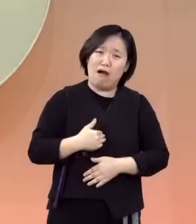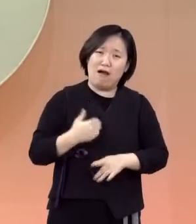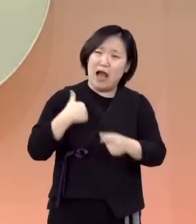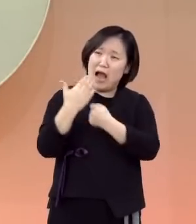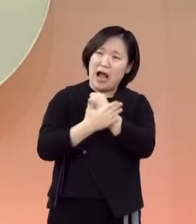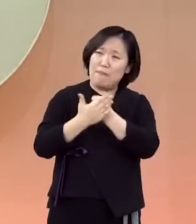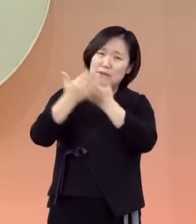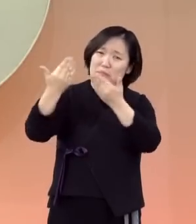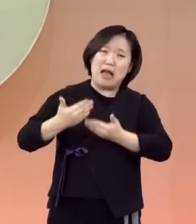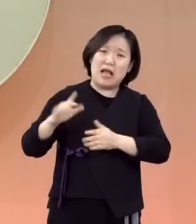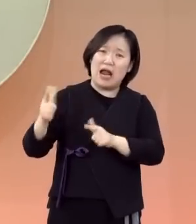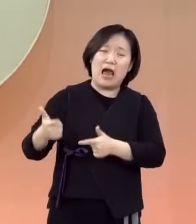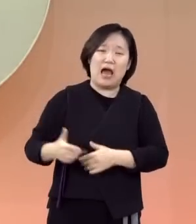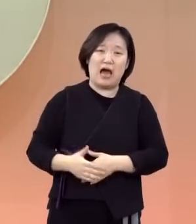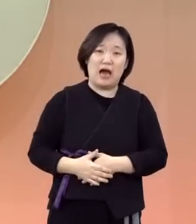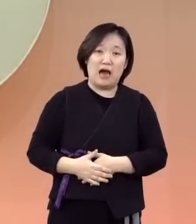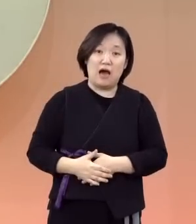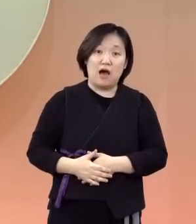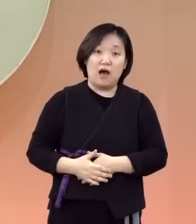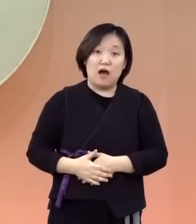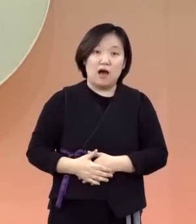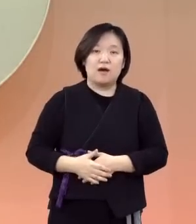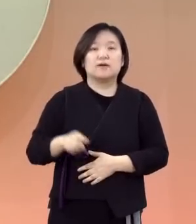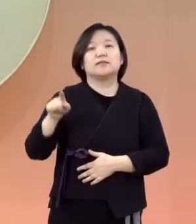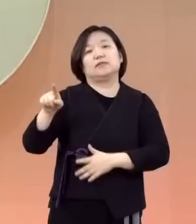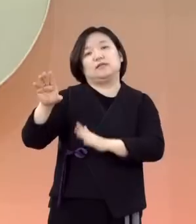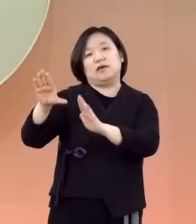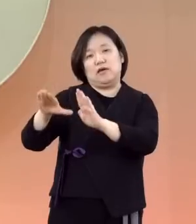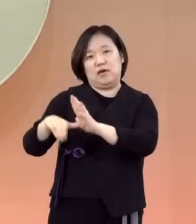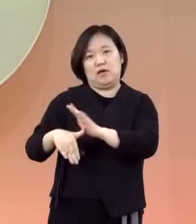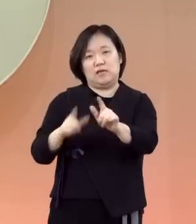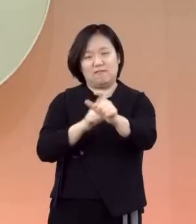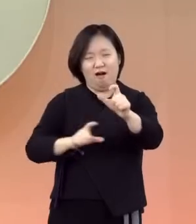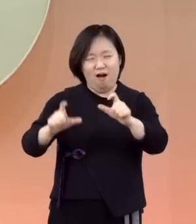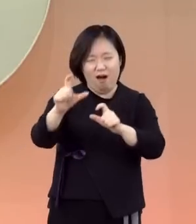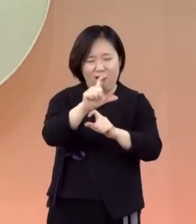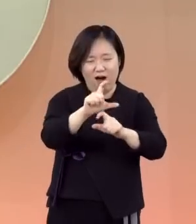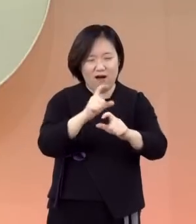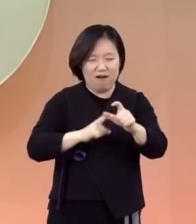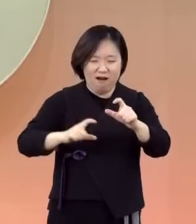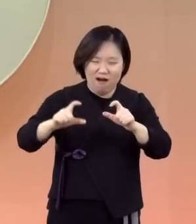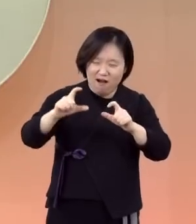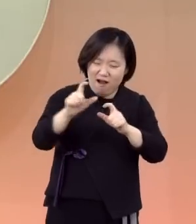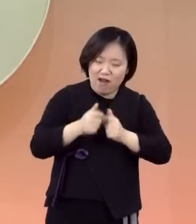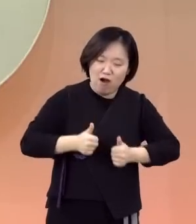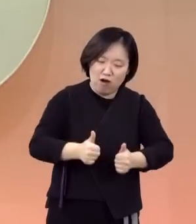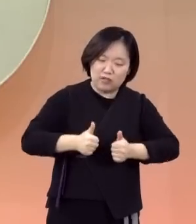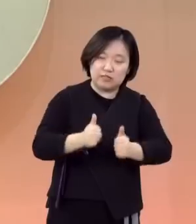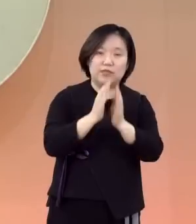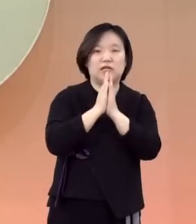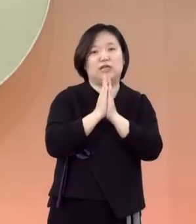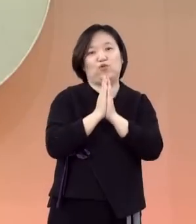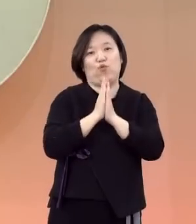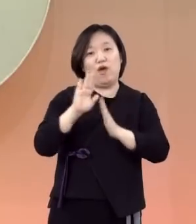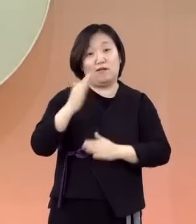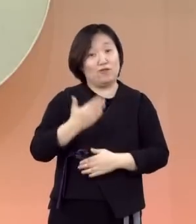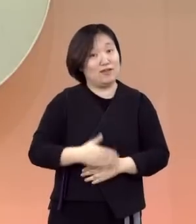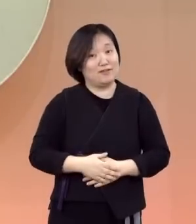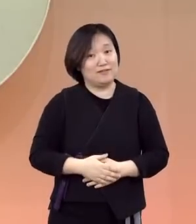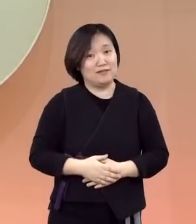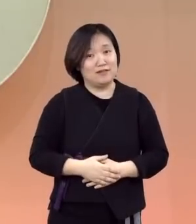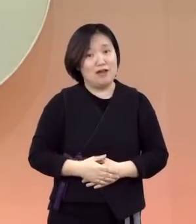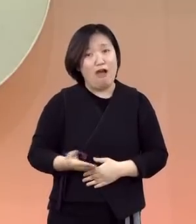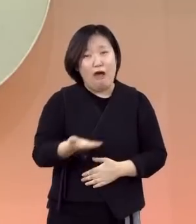" 전혀도움이되지않는것같습니다."바로그 순간이야말로더욱간절히기도해야할때입니다. 제가여러분께